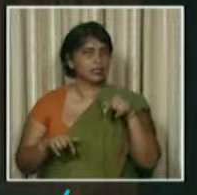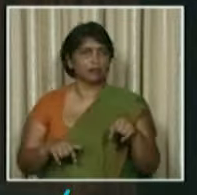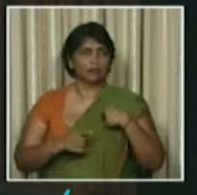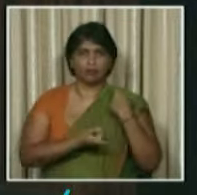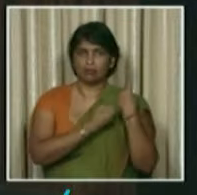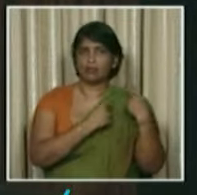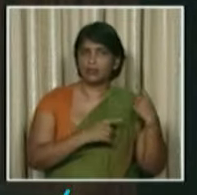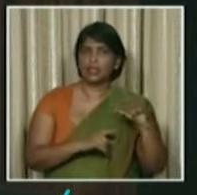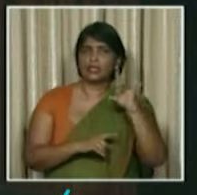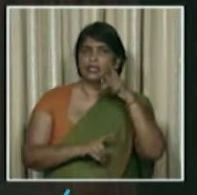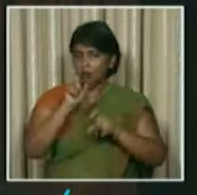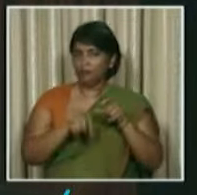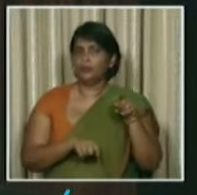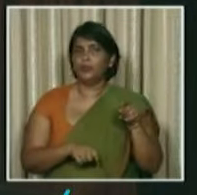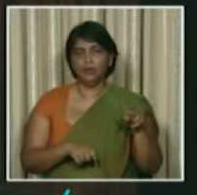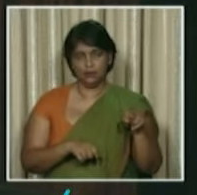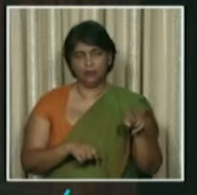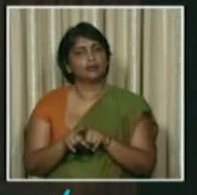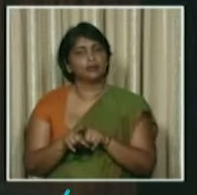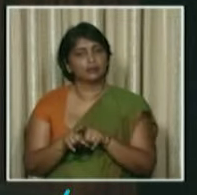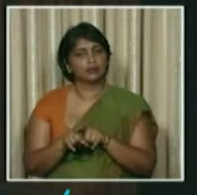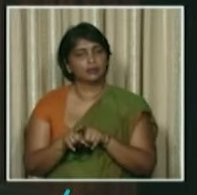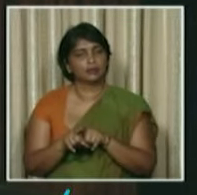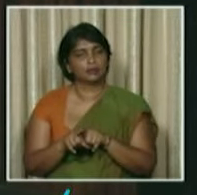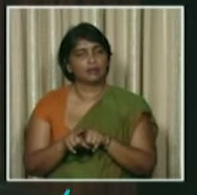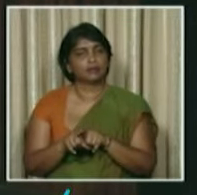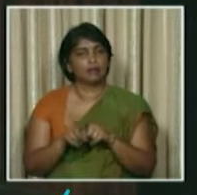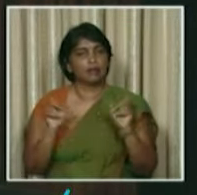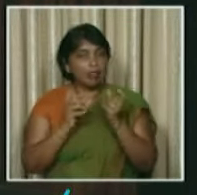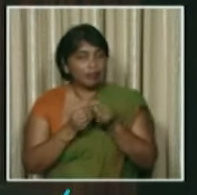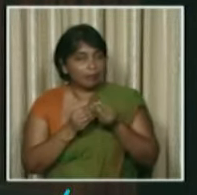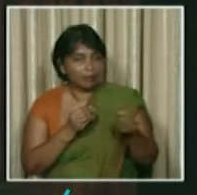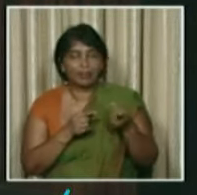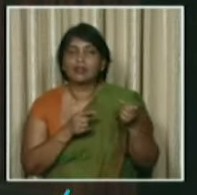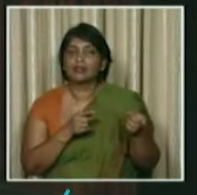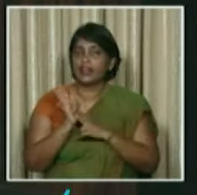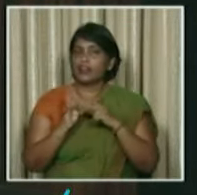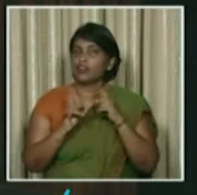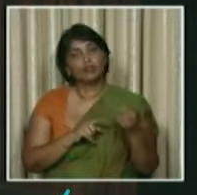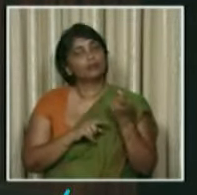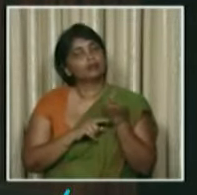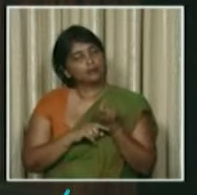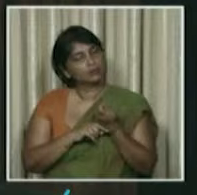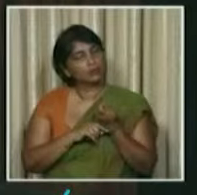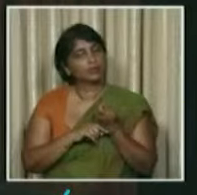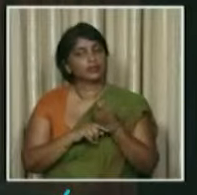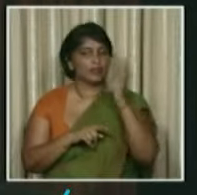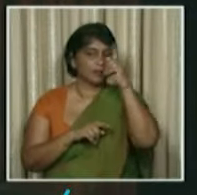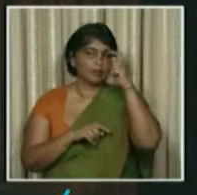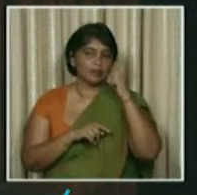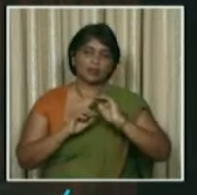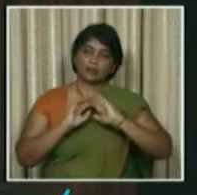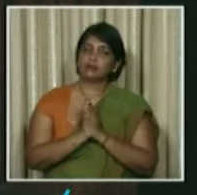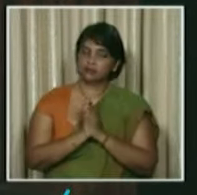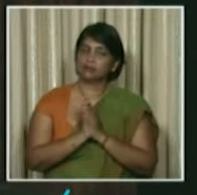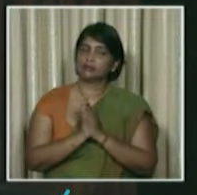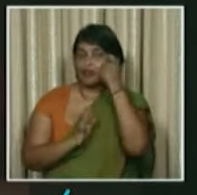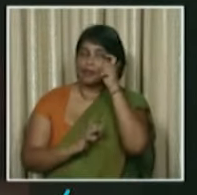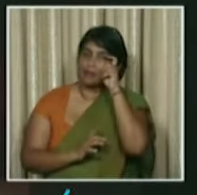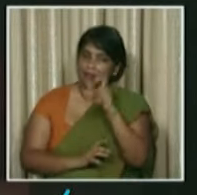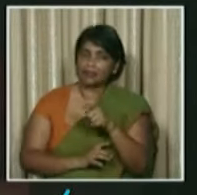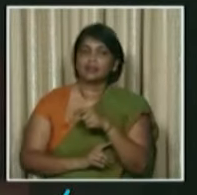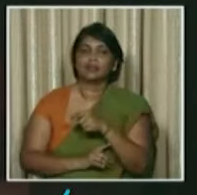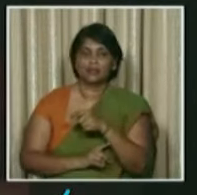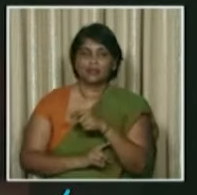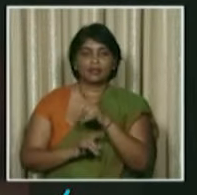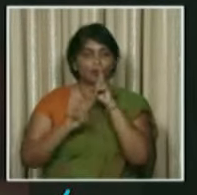චෙක් කරා 100 දෙනෙකුට පමණ ප්‍රමාණයකට ළඟම ඥාතියට අවශ්‍ය WNOP එයාගේ වැටුප සියලුම දේවල් ළඟම ඥාතියන්ට හමු වෙනවා.